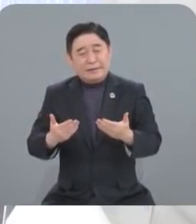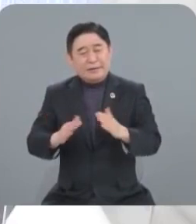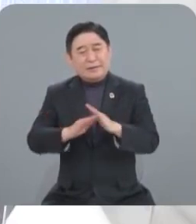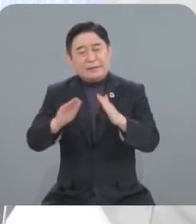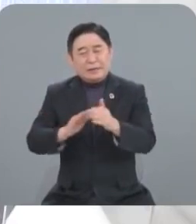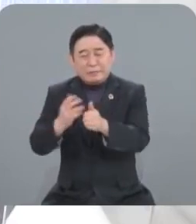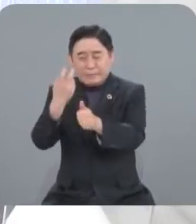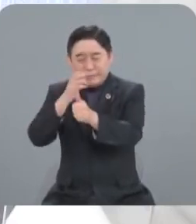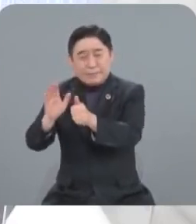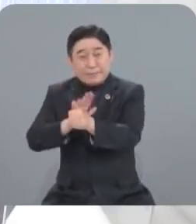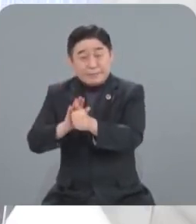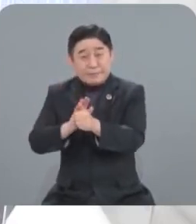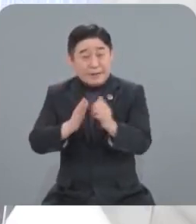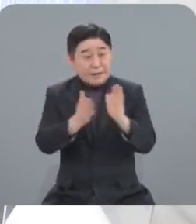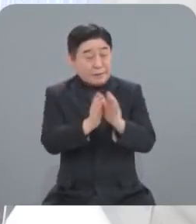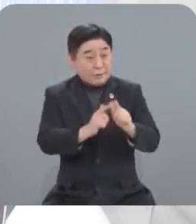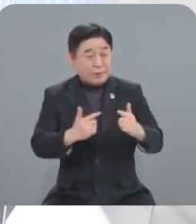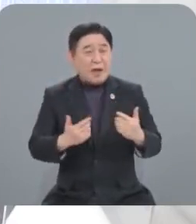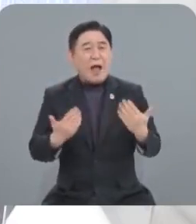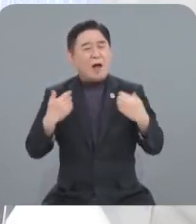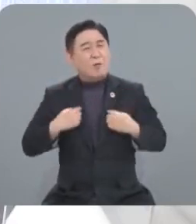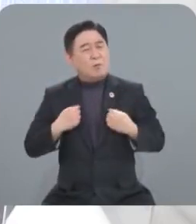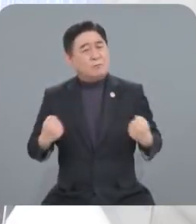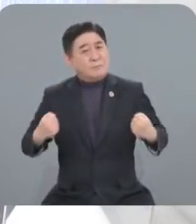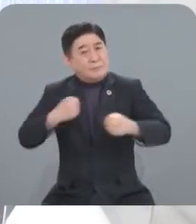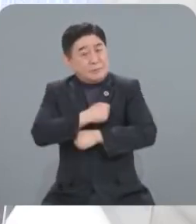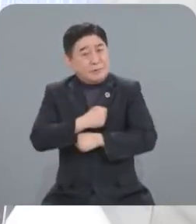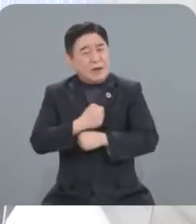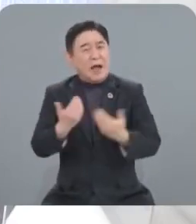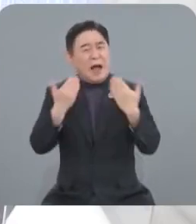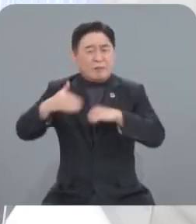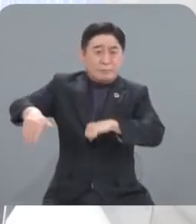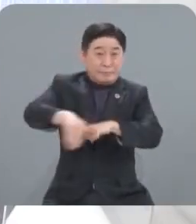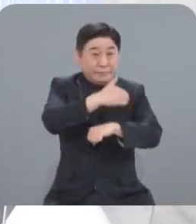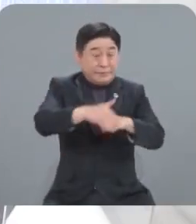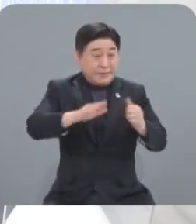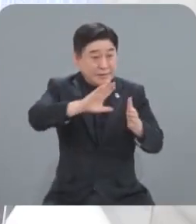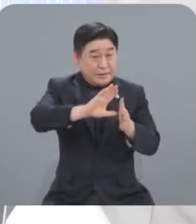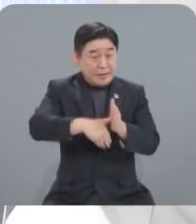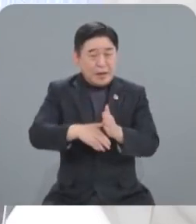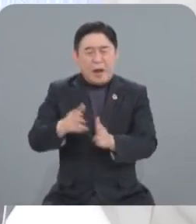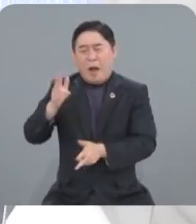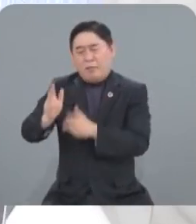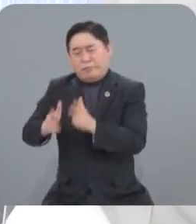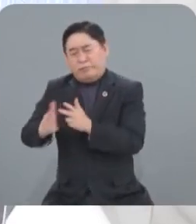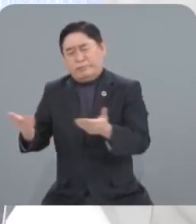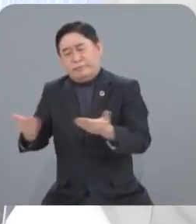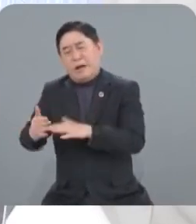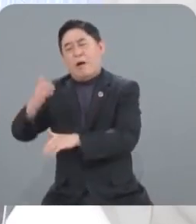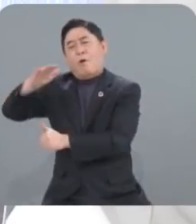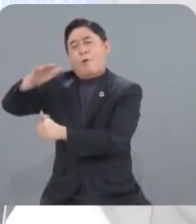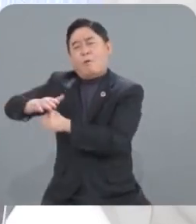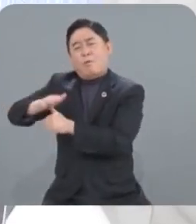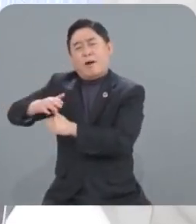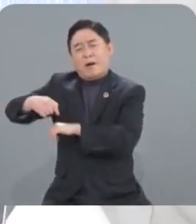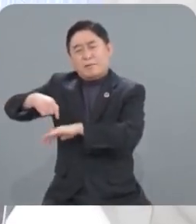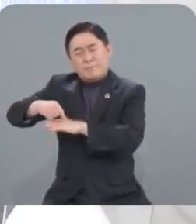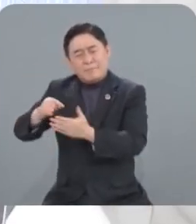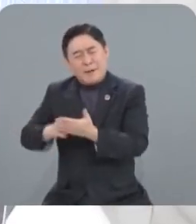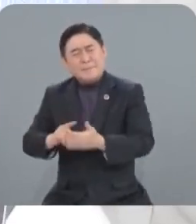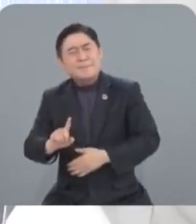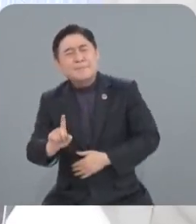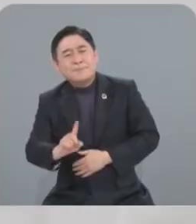합니다 친구들이 교복을 입고 학교에 가는 동안 공장에서 일하던 소년의 심정은